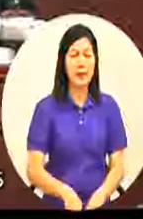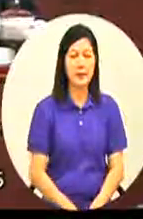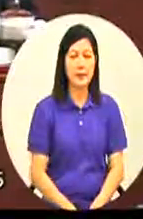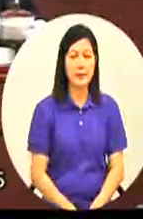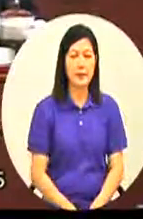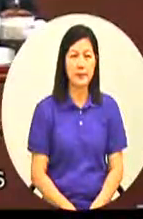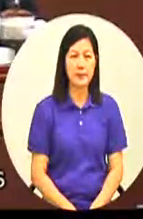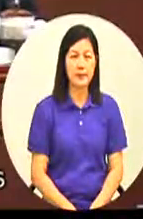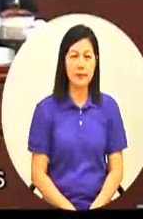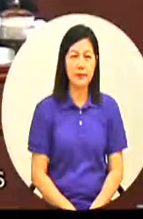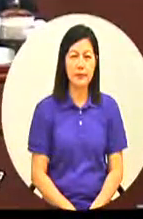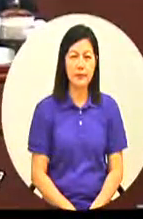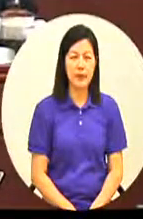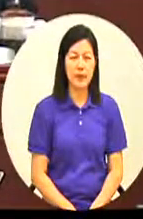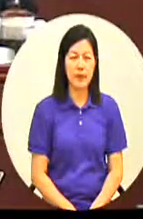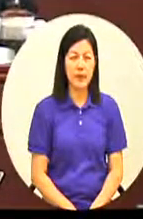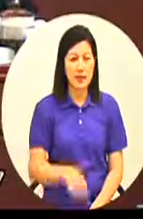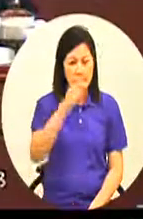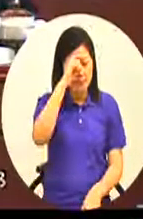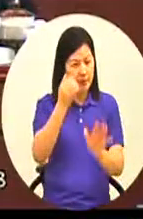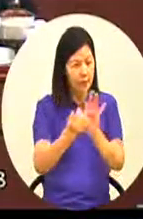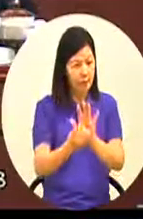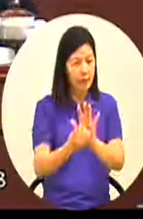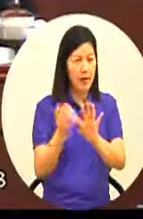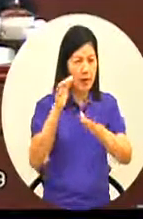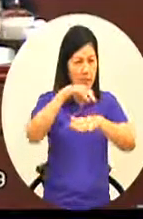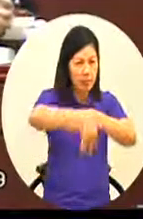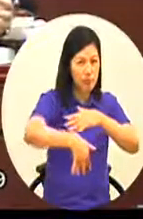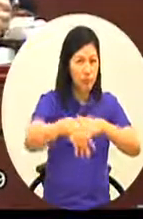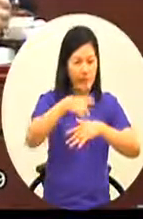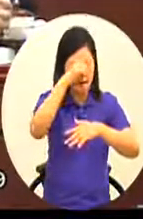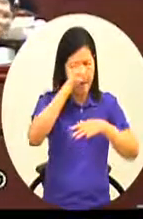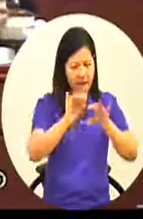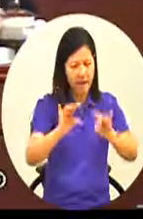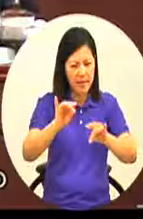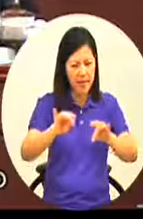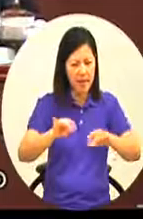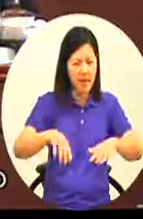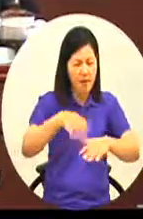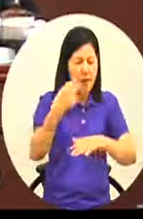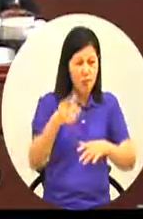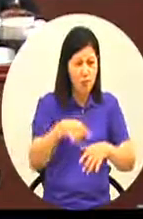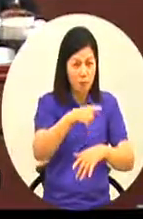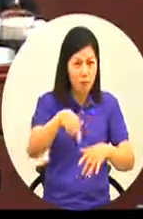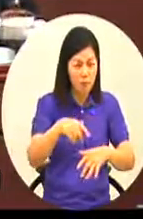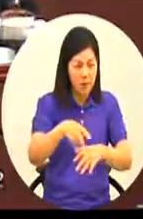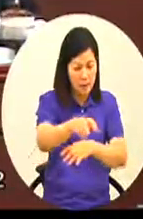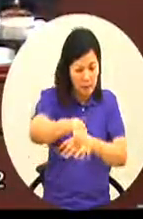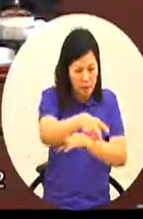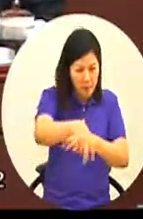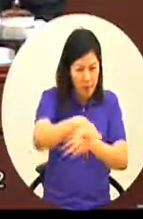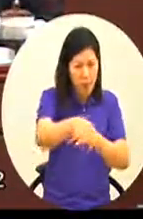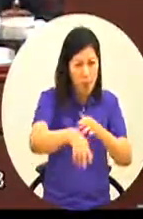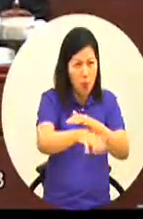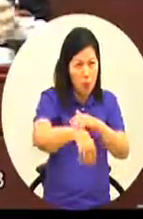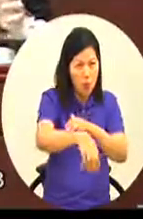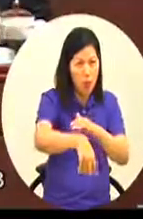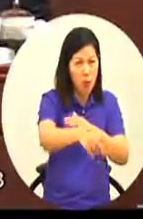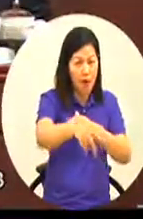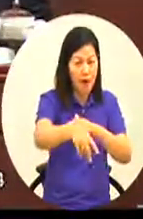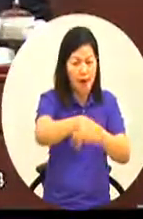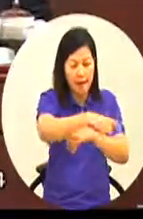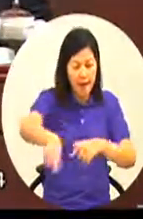湾吼整个为了要防止这些泥水下来，其实我们挖了两条非常非常，湾这种橡皮当提供给议员哈，